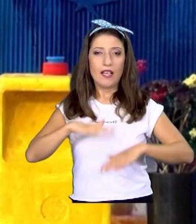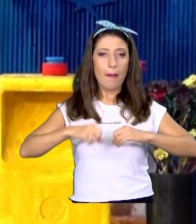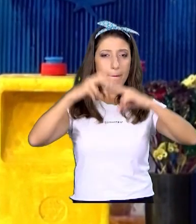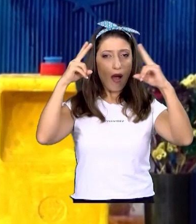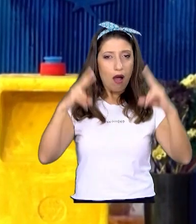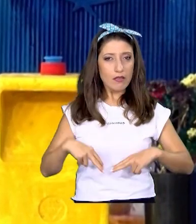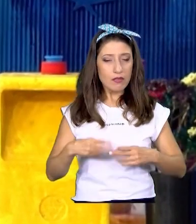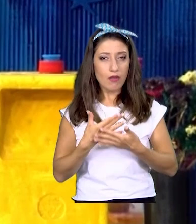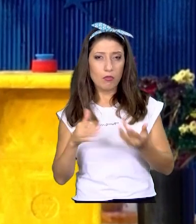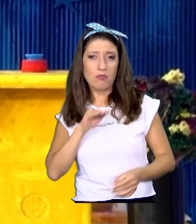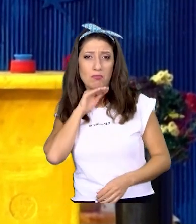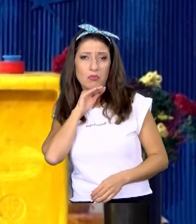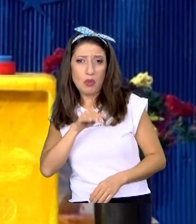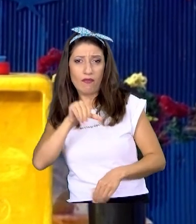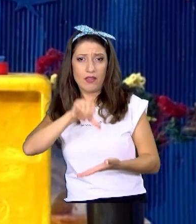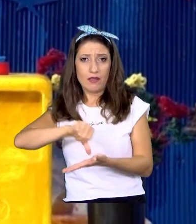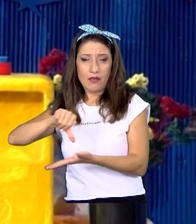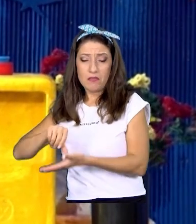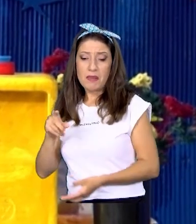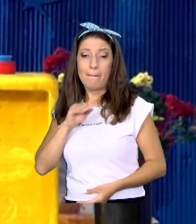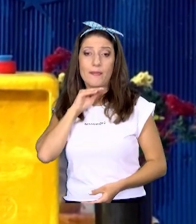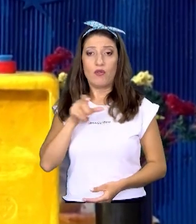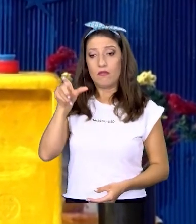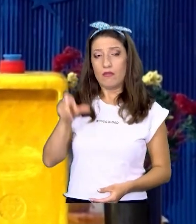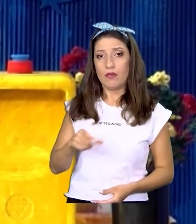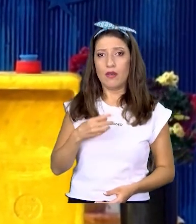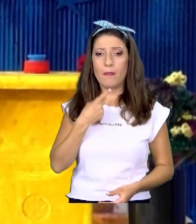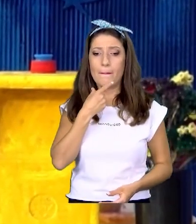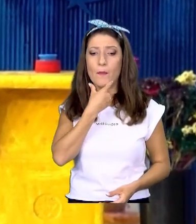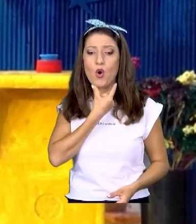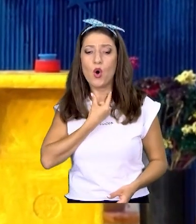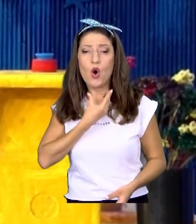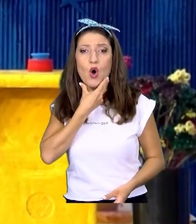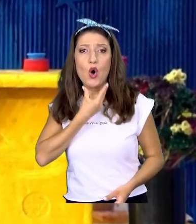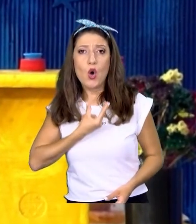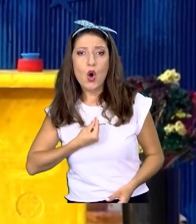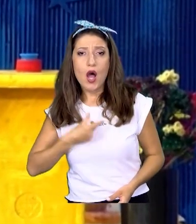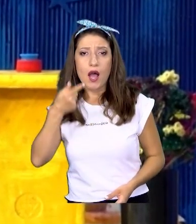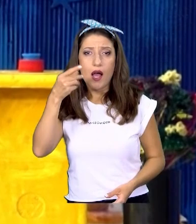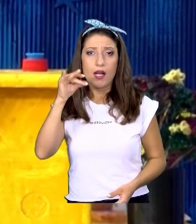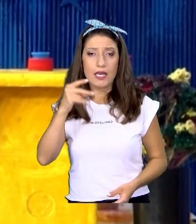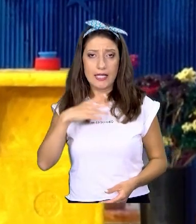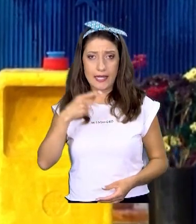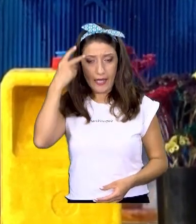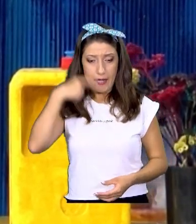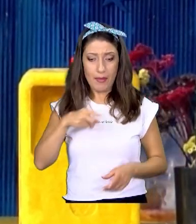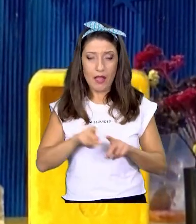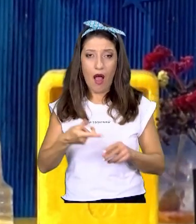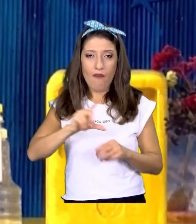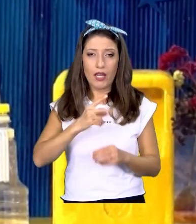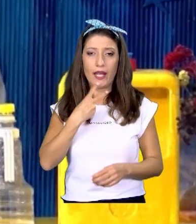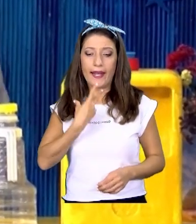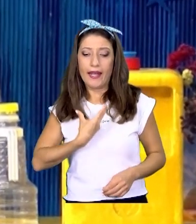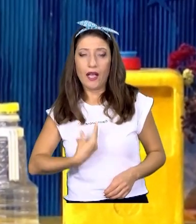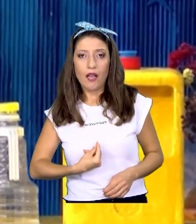Հրավիրեցինք այստեղ մասնագետների մի քանի դոցենտի եւ մի պրոֆեսորի, որի մորուքը իմ, այսինքն Քրիսկերու մորուքից ավելի երկար էր։